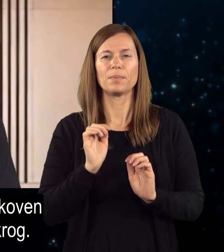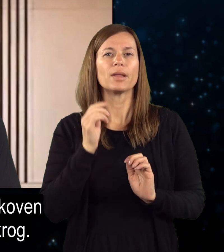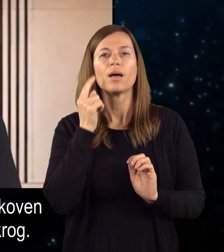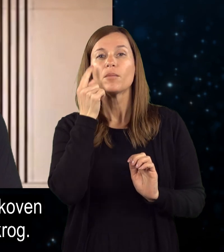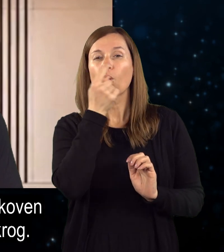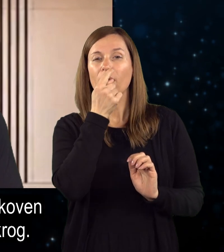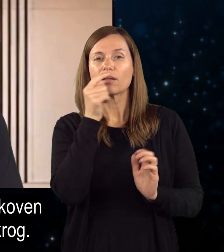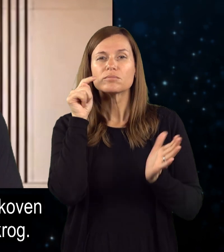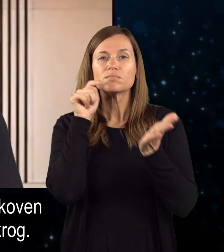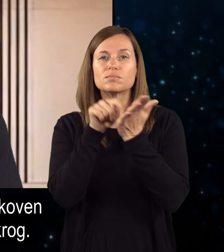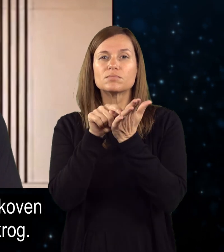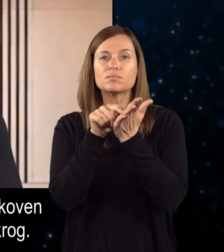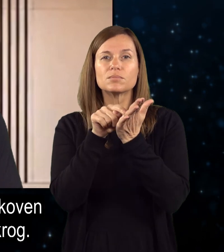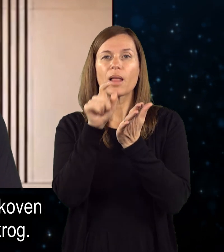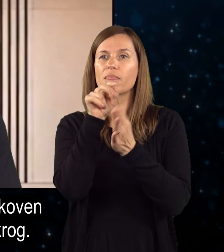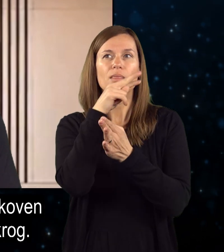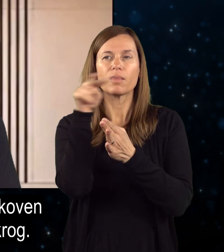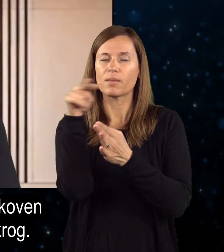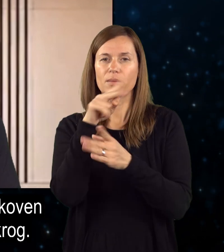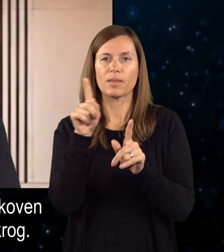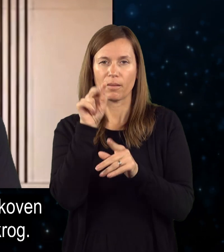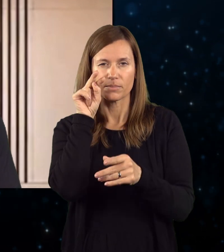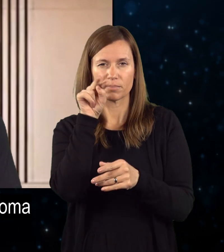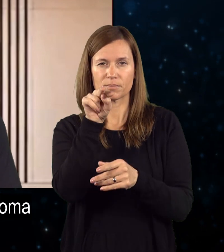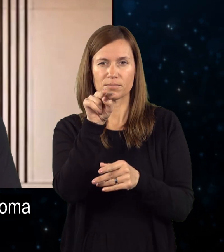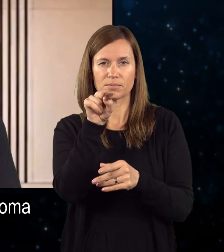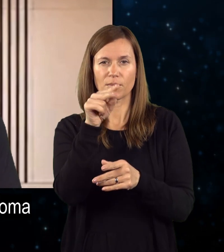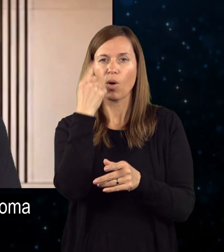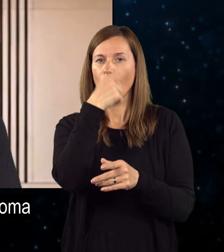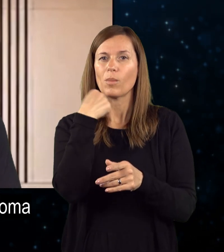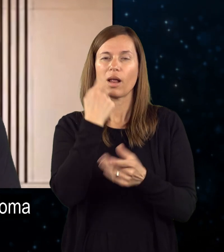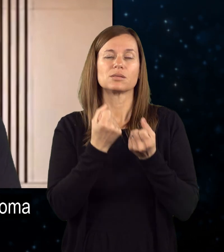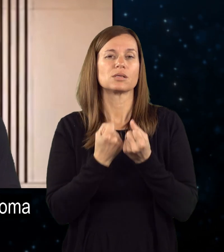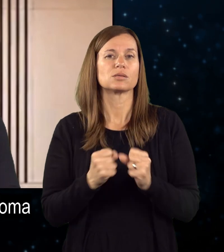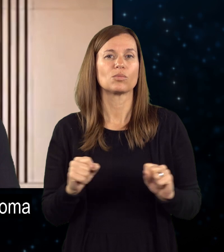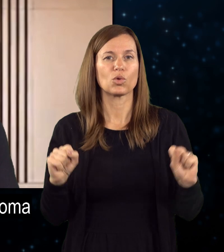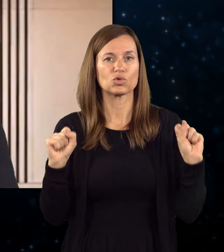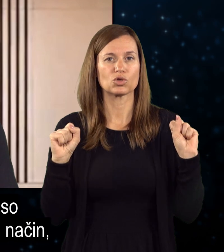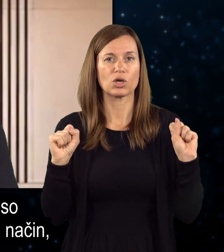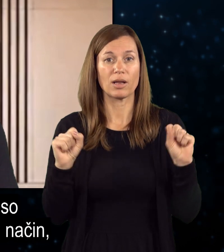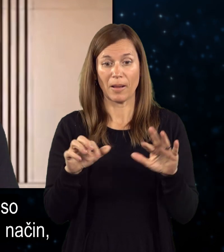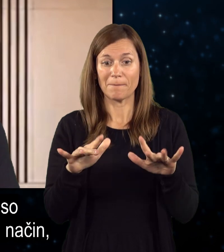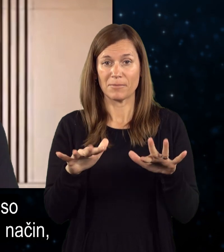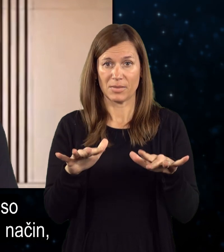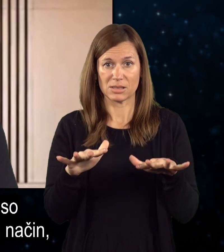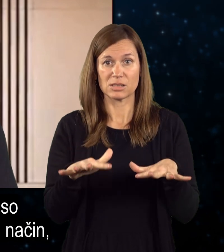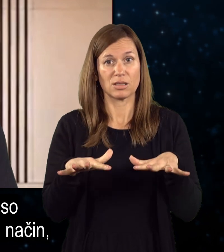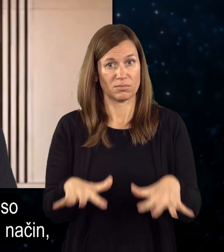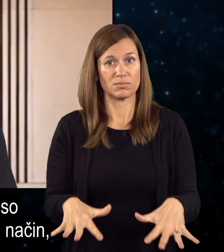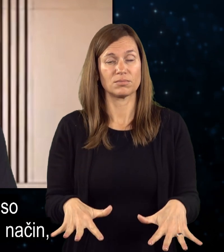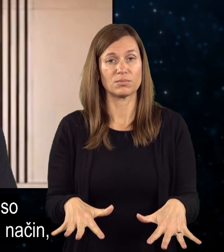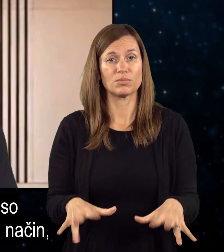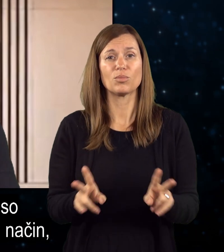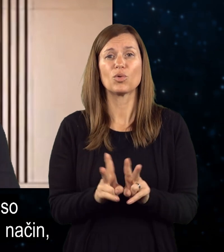Pogled naj bo točkoven in naj ne beži okrog. Obraz je popolnoma sproščen. Prsti na rokah so razprti